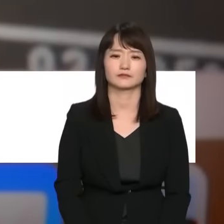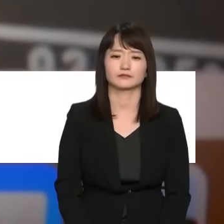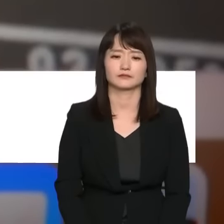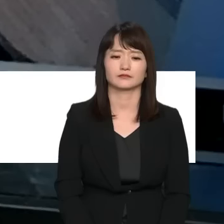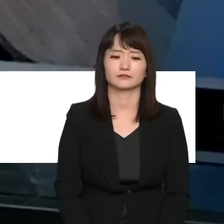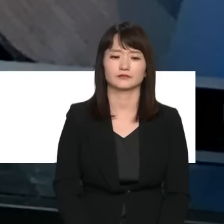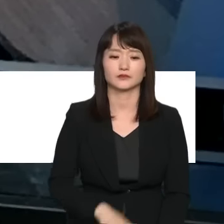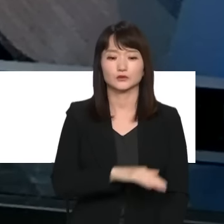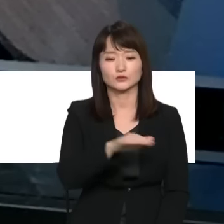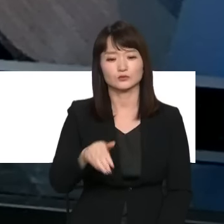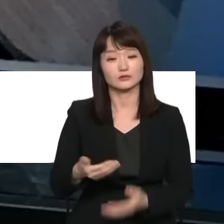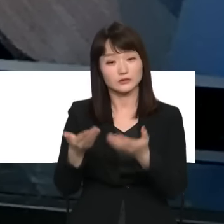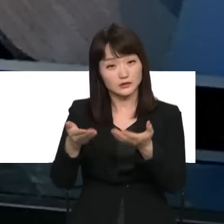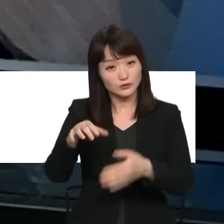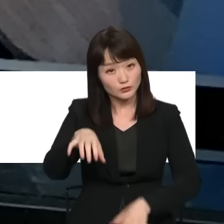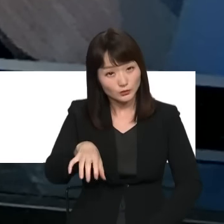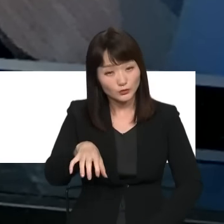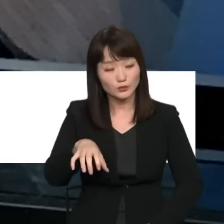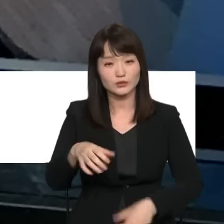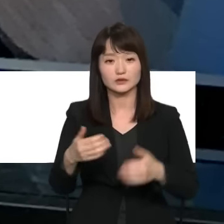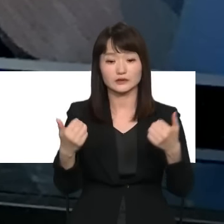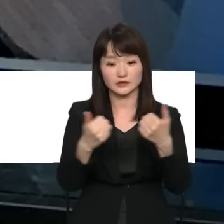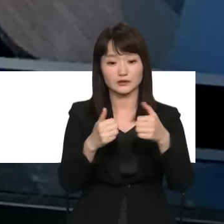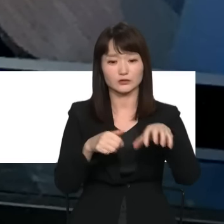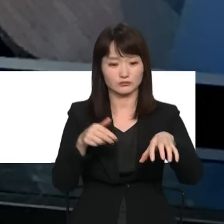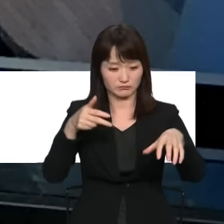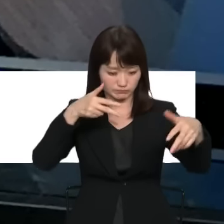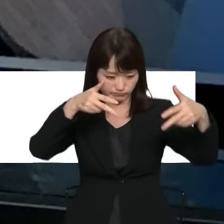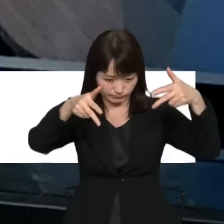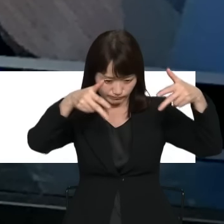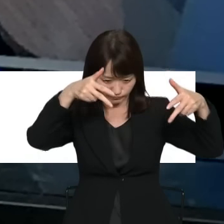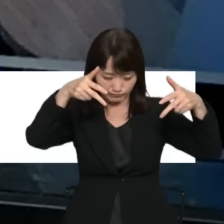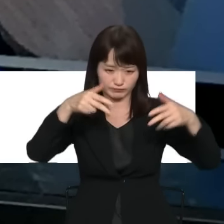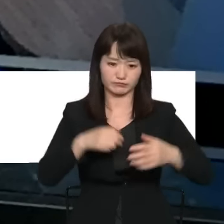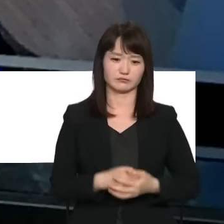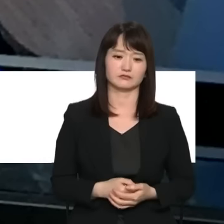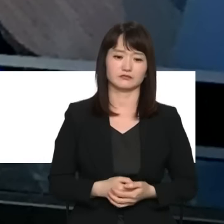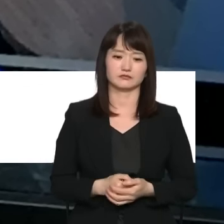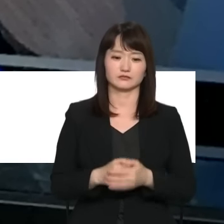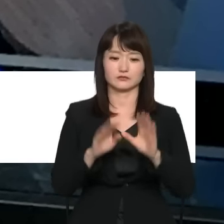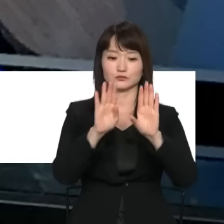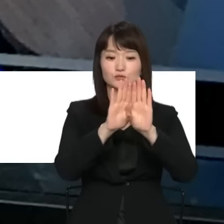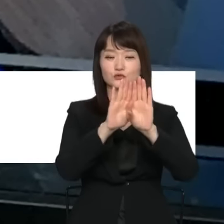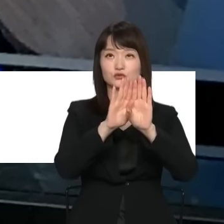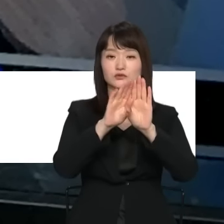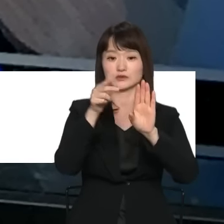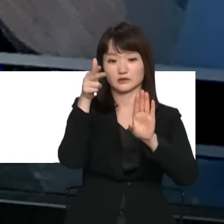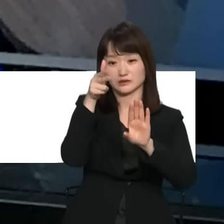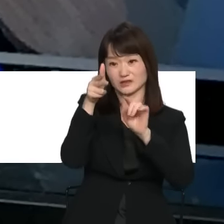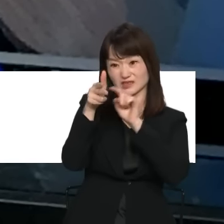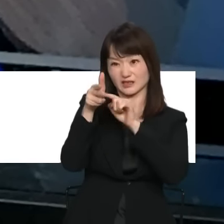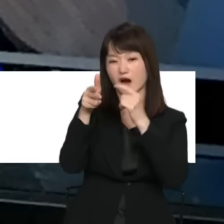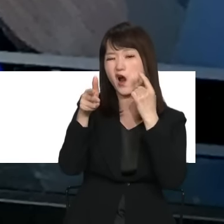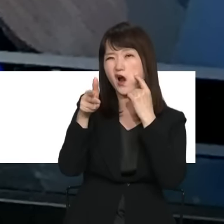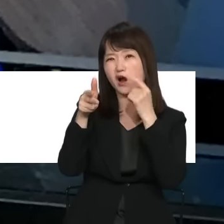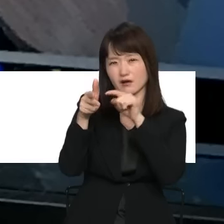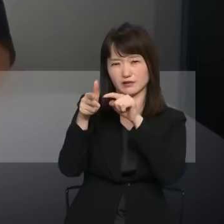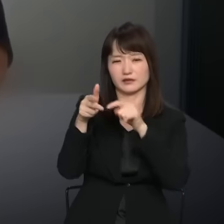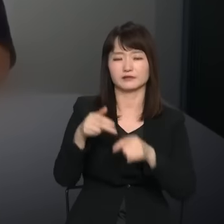쉬는 공간이나 뭐 회의 공간도 다 찍고 있고요. 정작 현관에 있는 거는 가짜